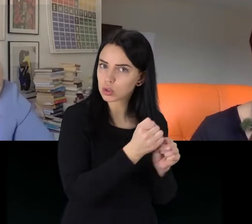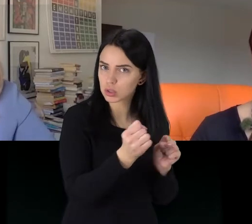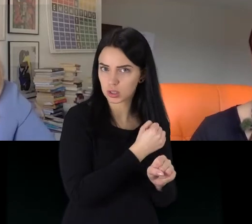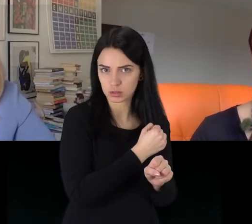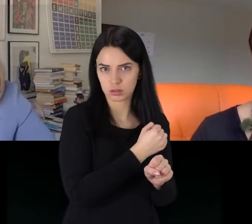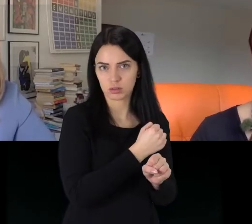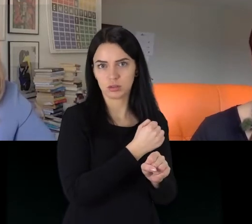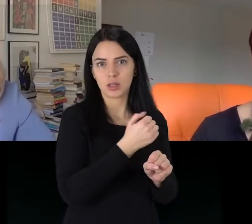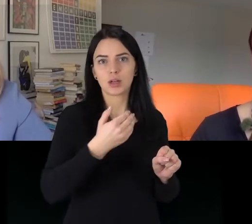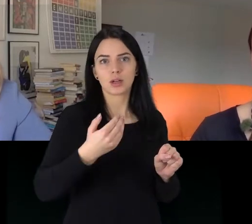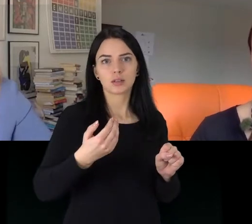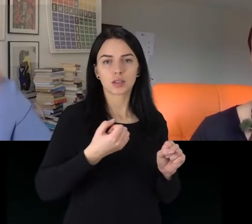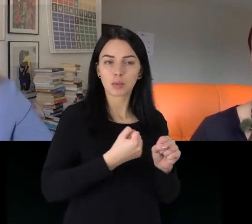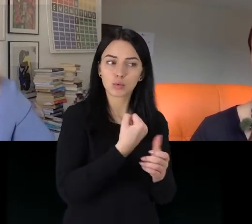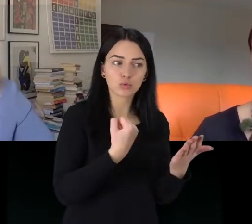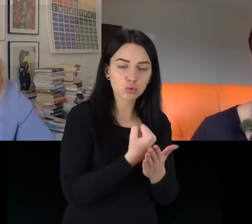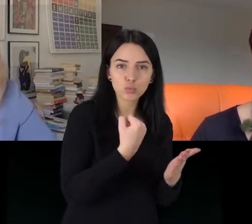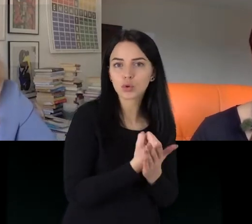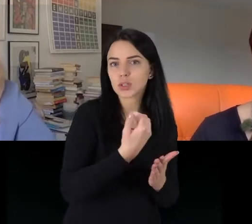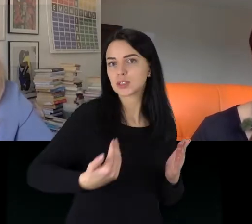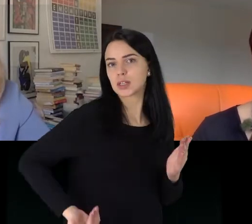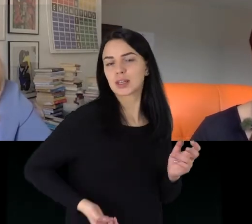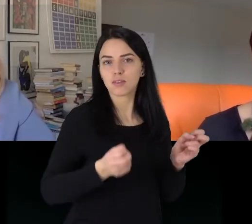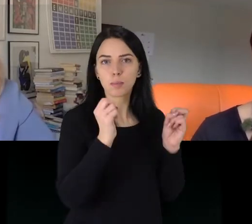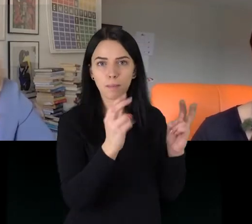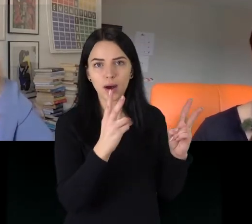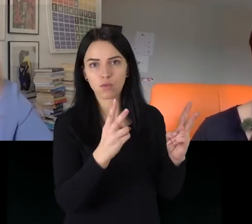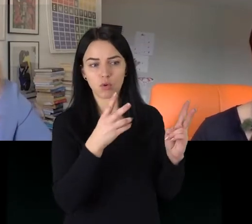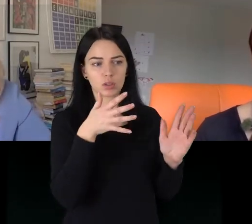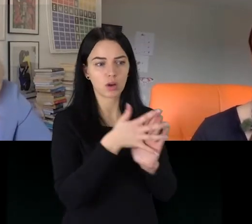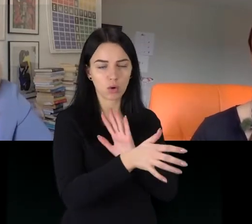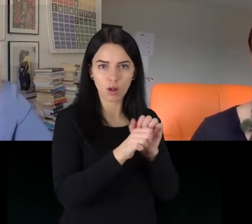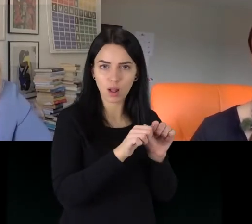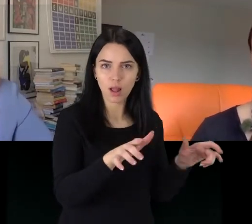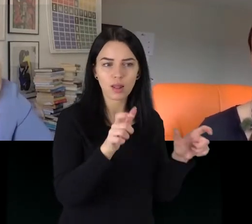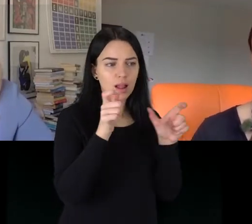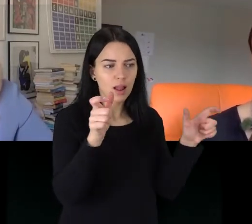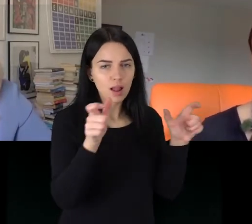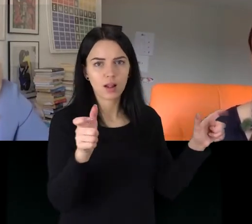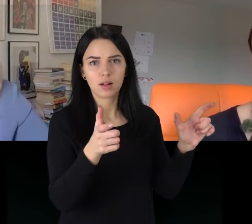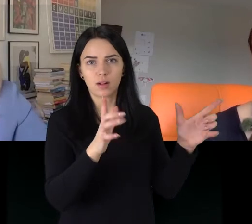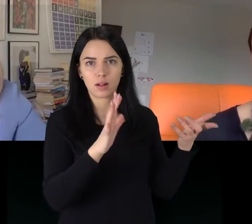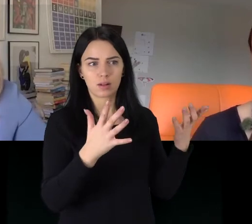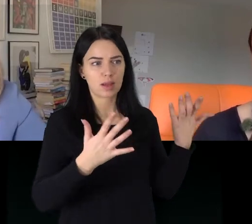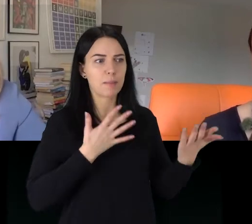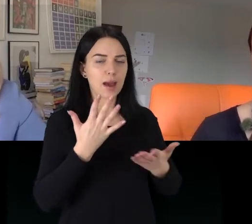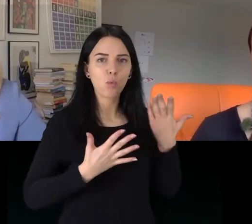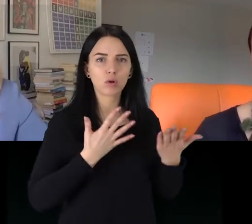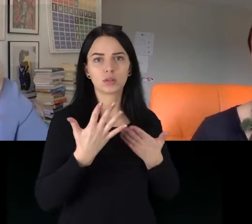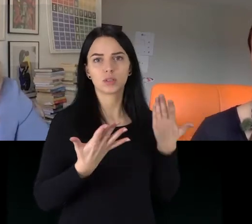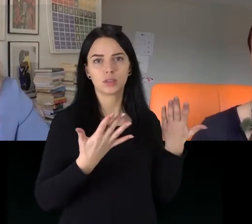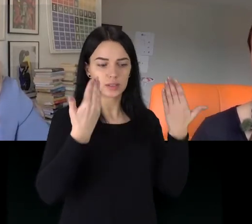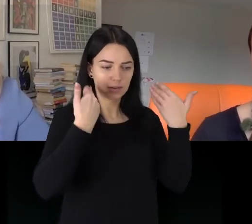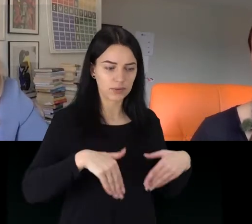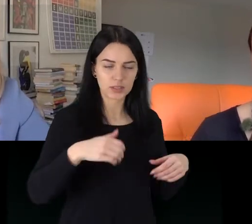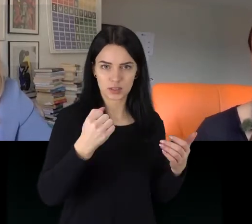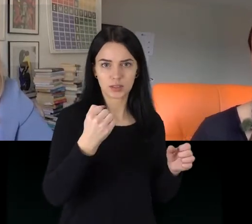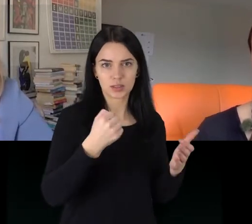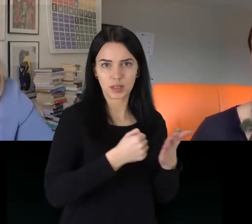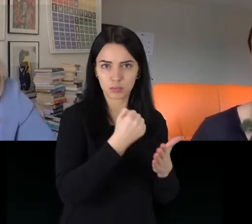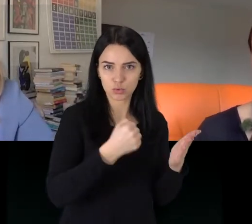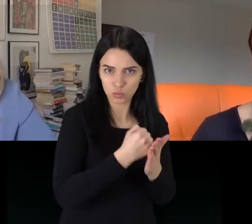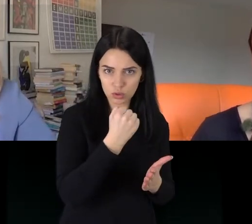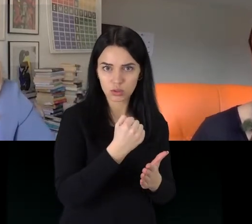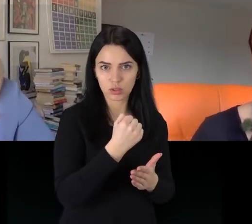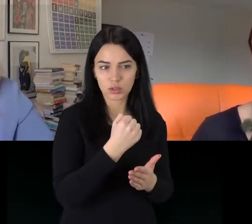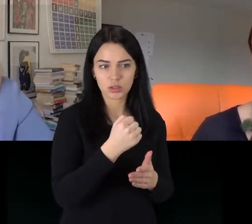grėsintis gyvybė reikalai, jeigu tai yra kraujas, rėkavimai, aš nežinau, koks bebūtų emocinis, fizinis smurtas, jūs kaip pilietė